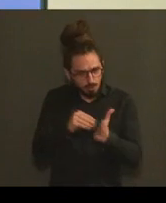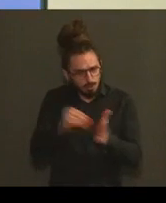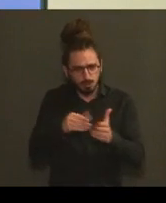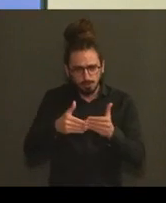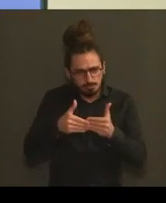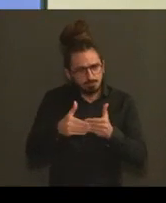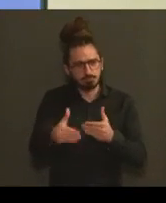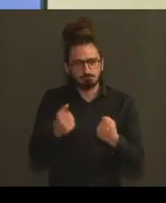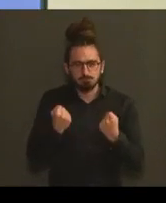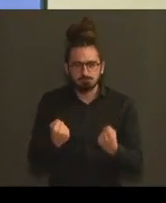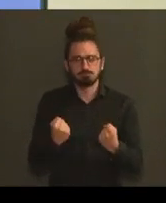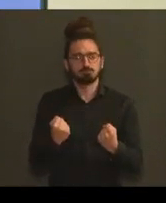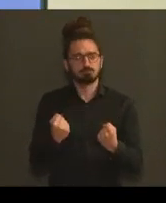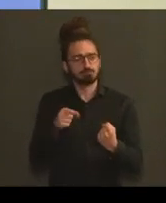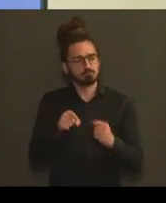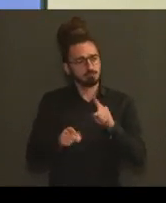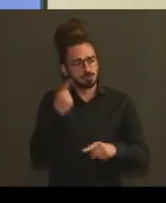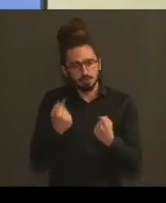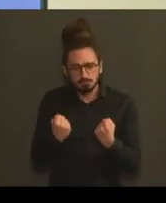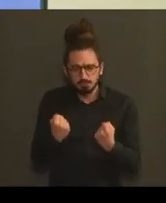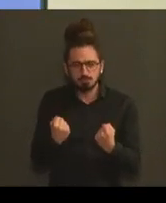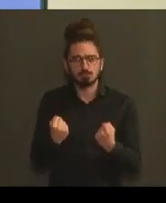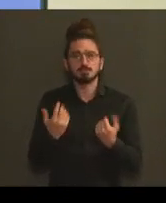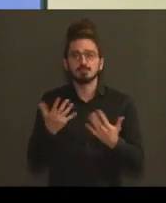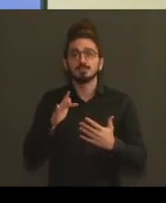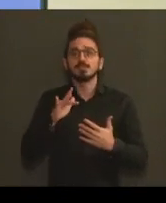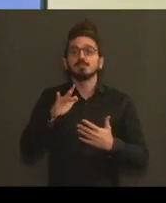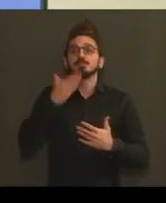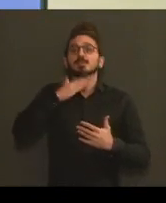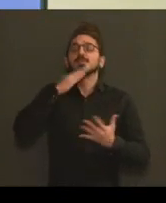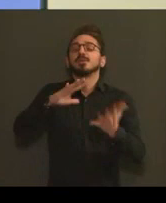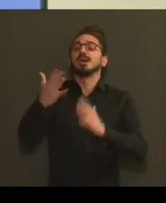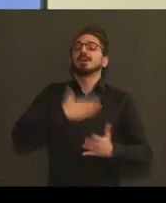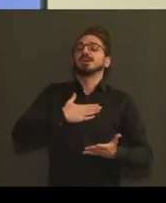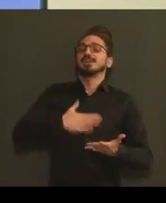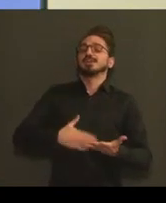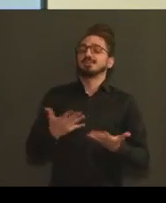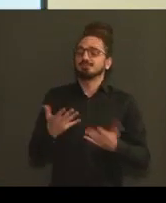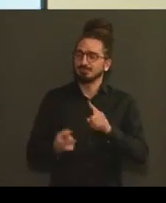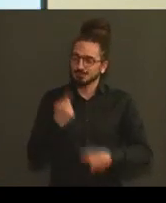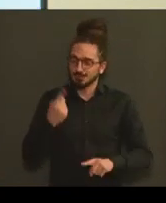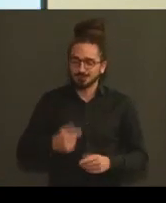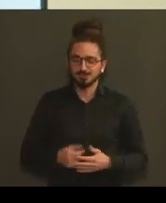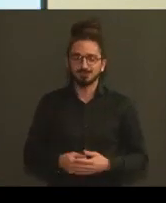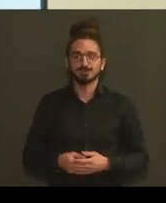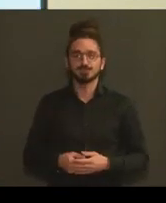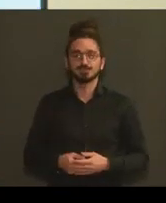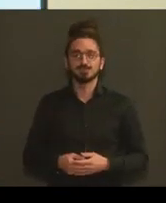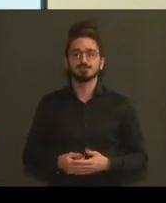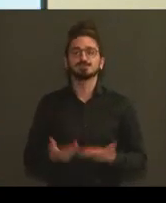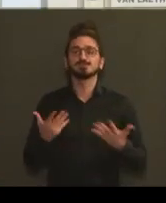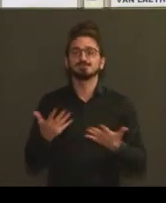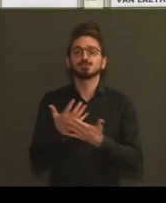paiera dans un délai qui n'est pas trop long. Au niveau des chiffres, nous avons actuellement